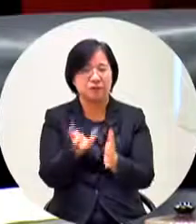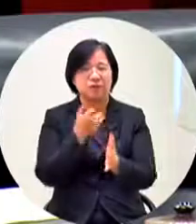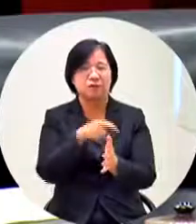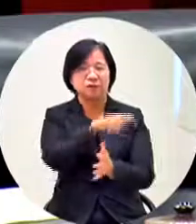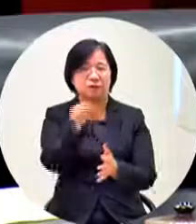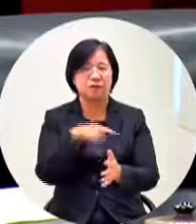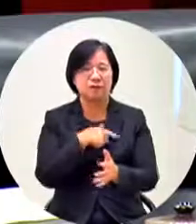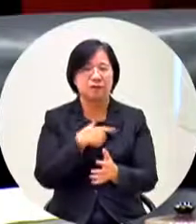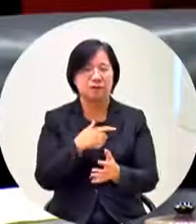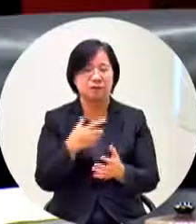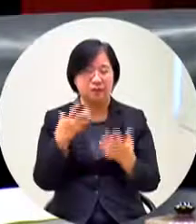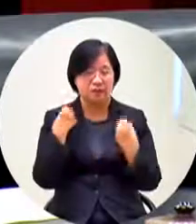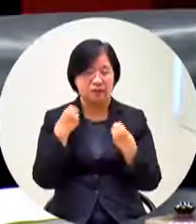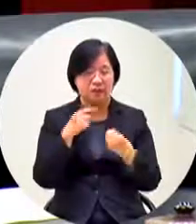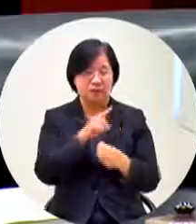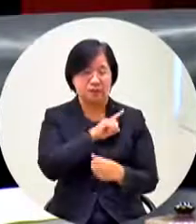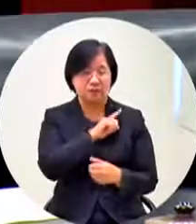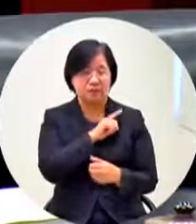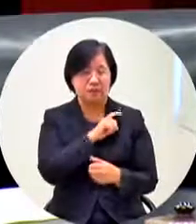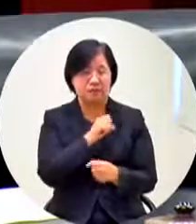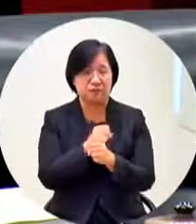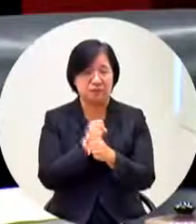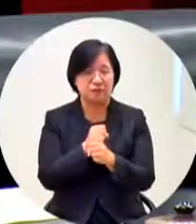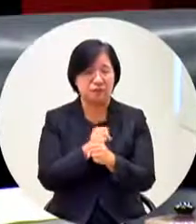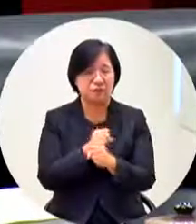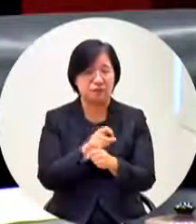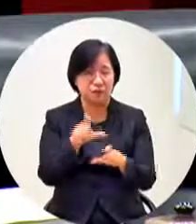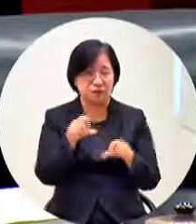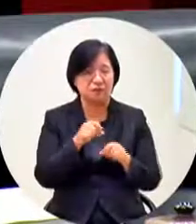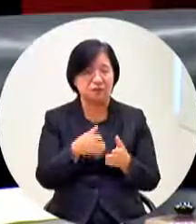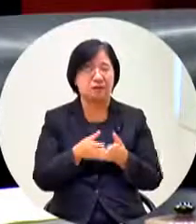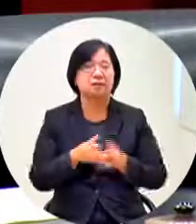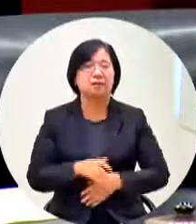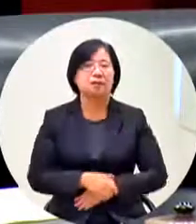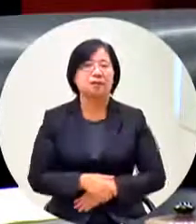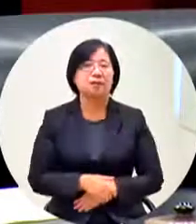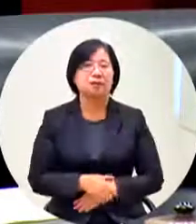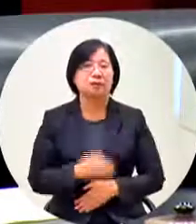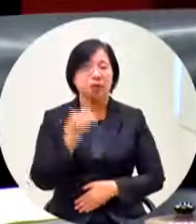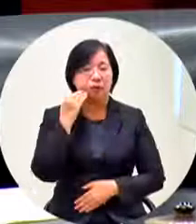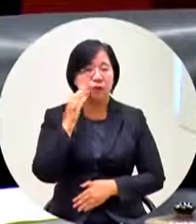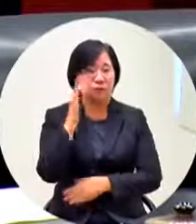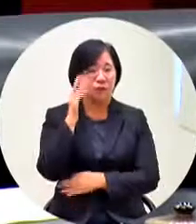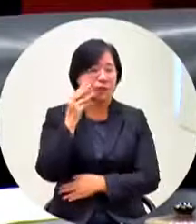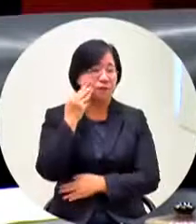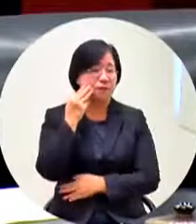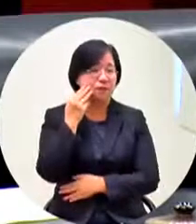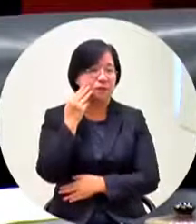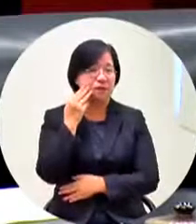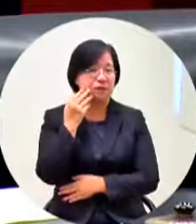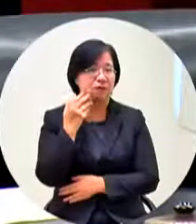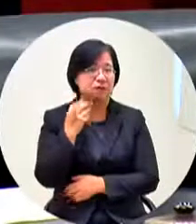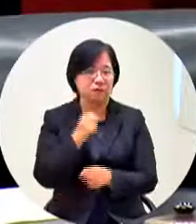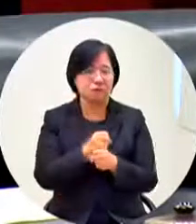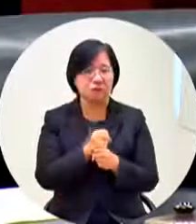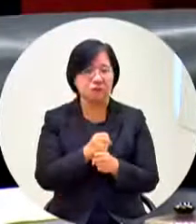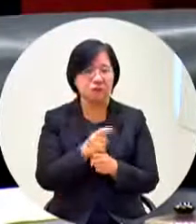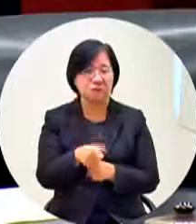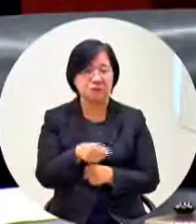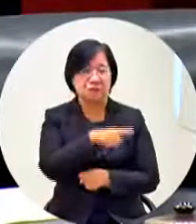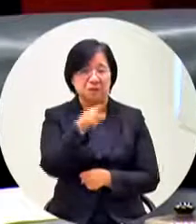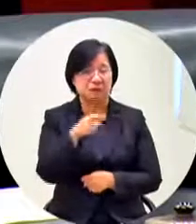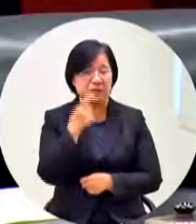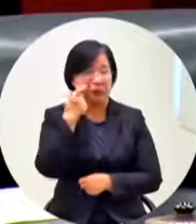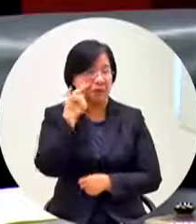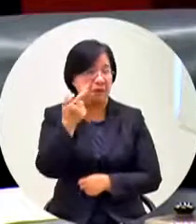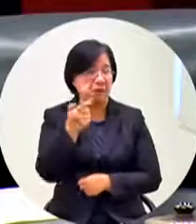分，包括我刚刚有特别提到的，如果你们有一个政治任务，我也希望你们不要做得太明显，我们也在看